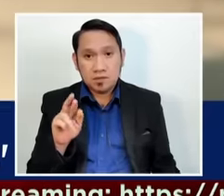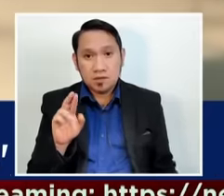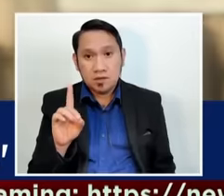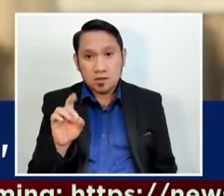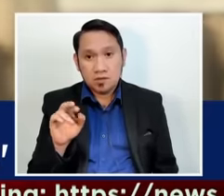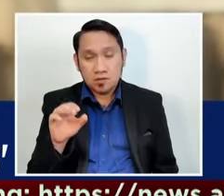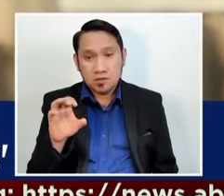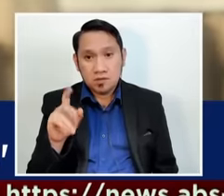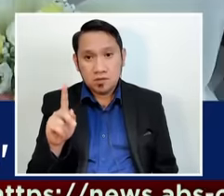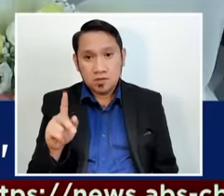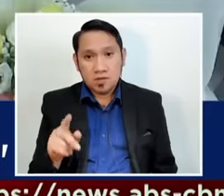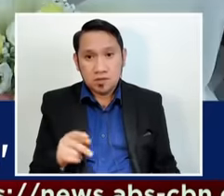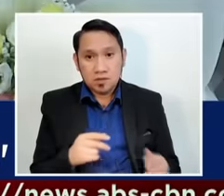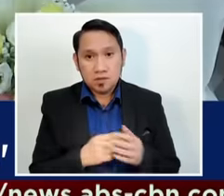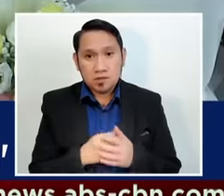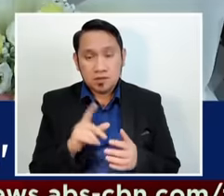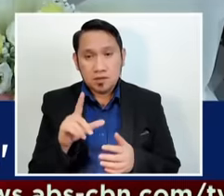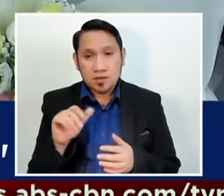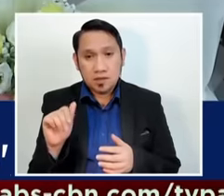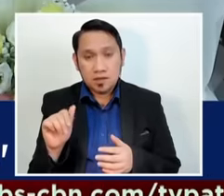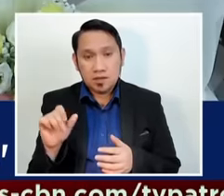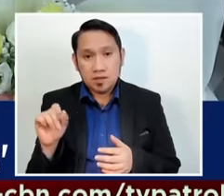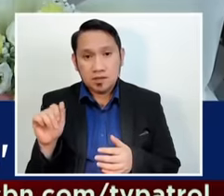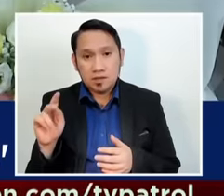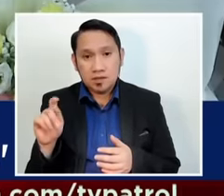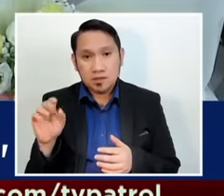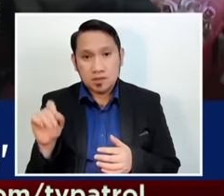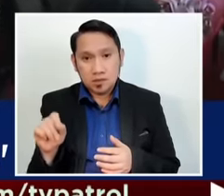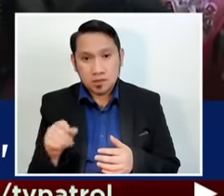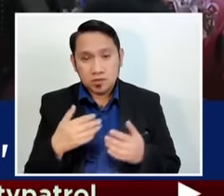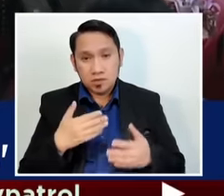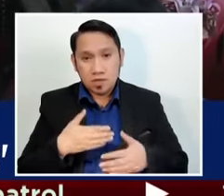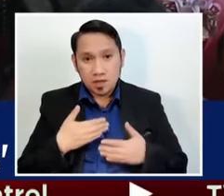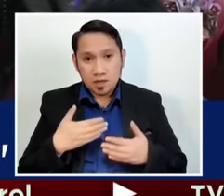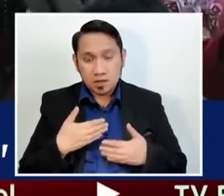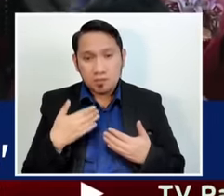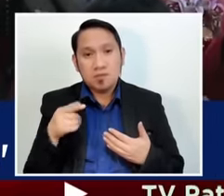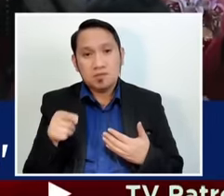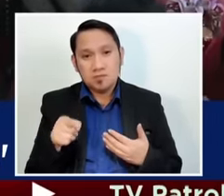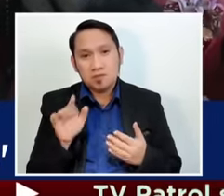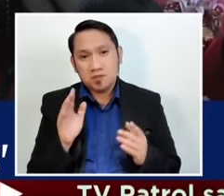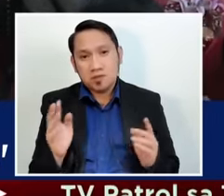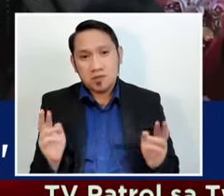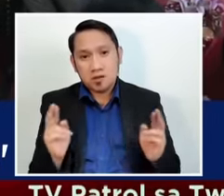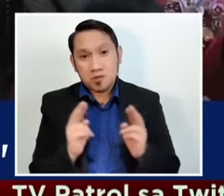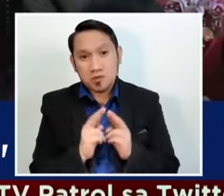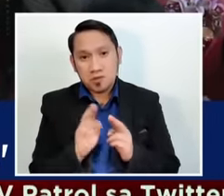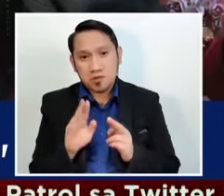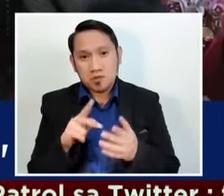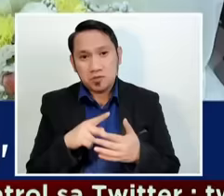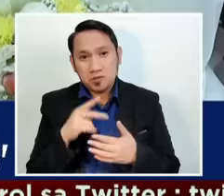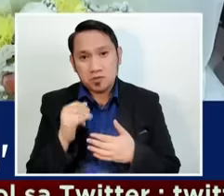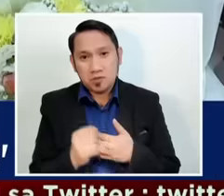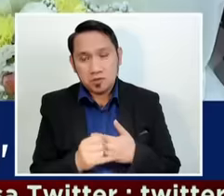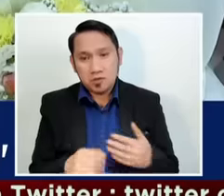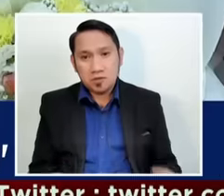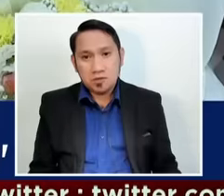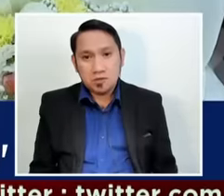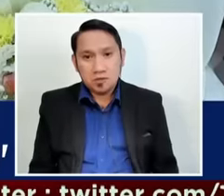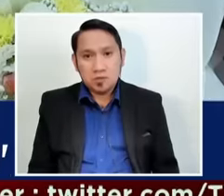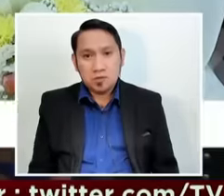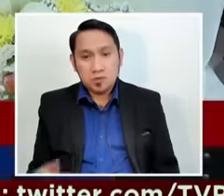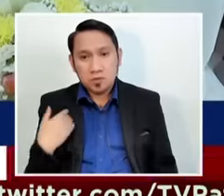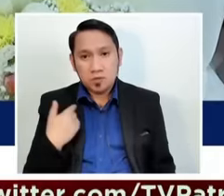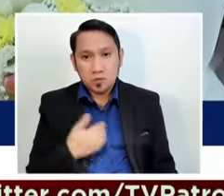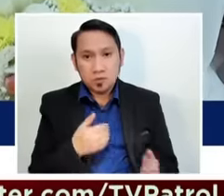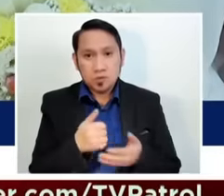at L.A. Santos. Masaya sina Roderick at Maria na reunited sila sa naturang proyekto. I think yun yung nakatulong dito. Yung